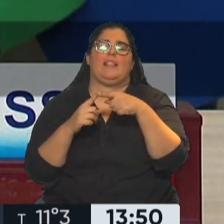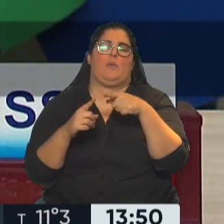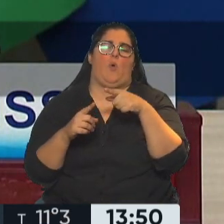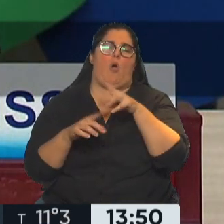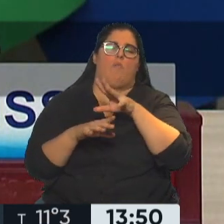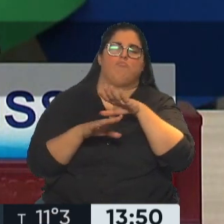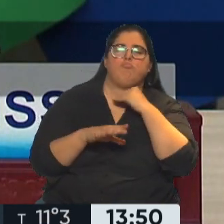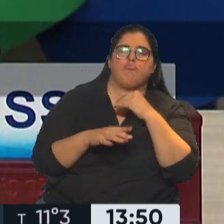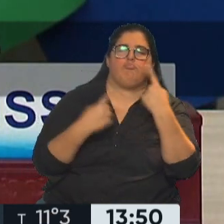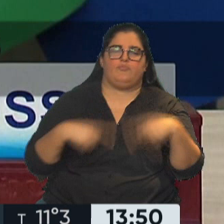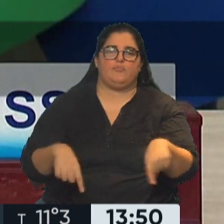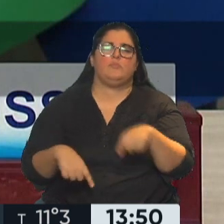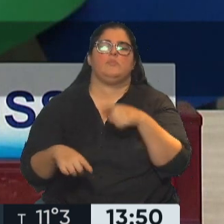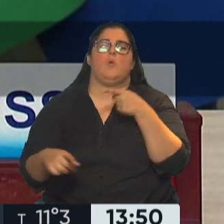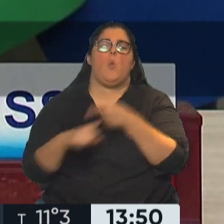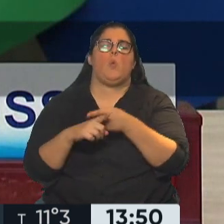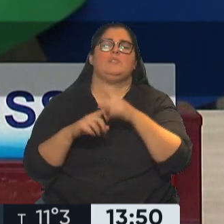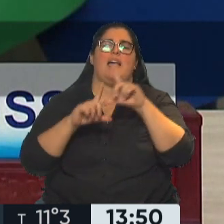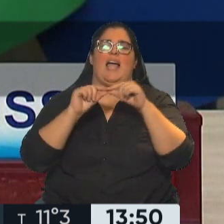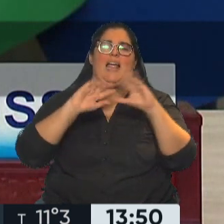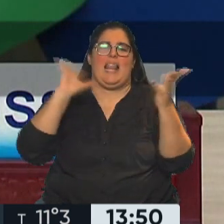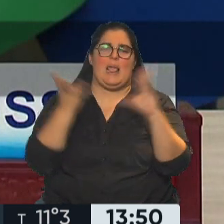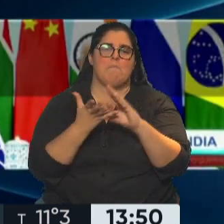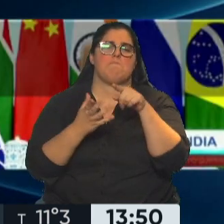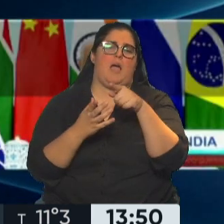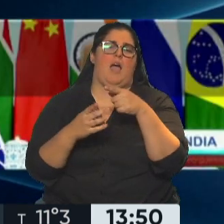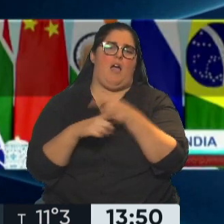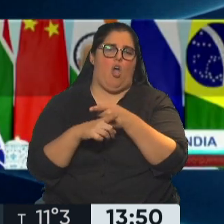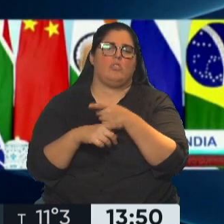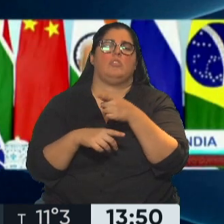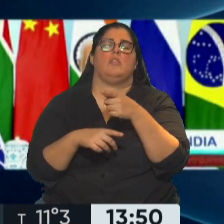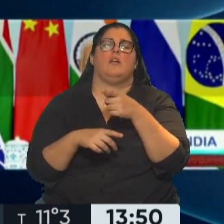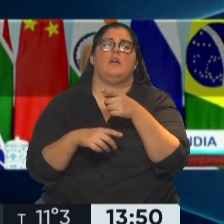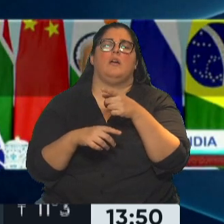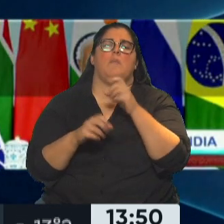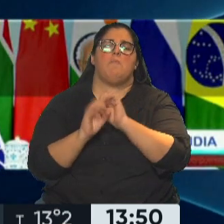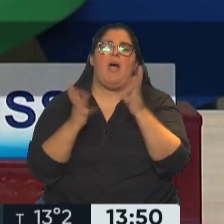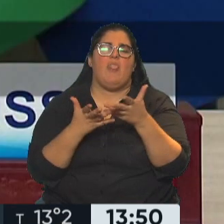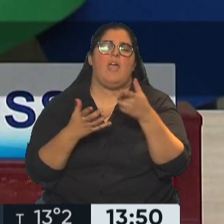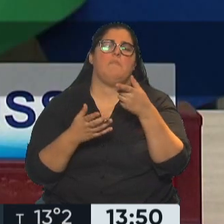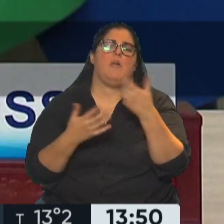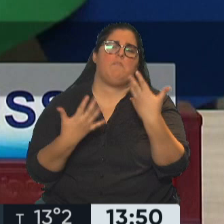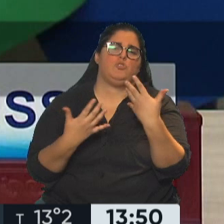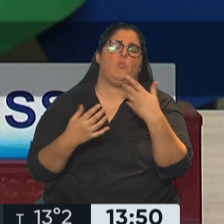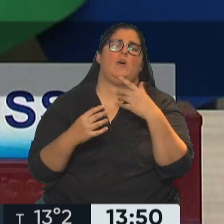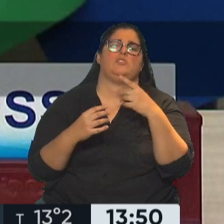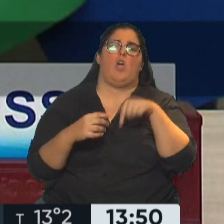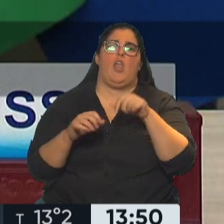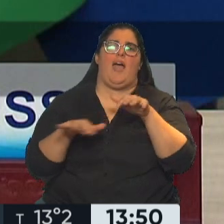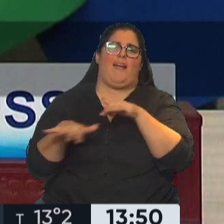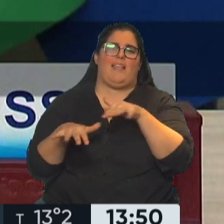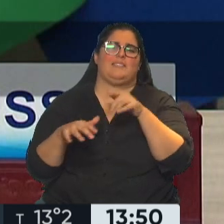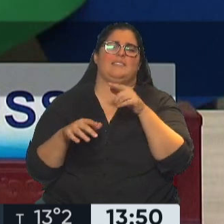противодействия изменению климата, распространению опасных инфекций. Только на основе честной и